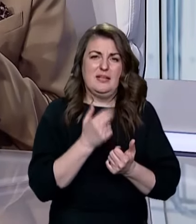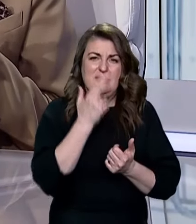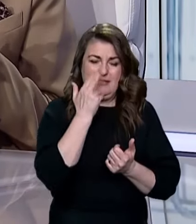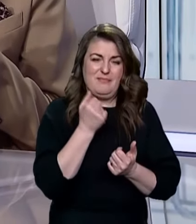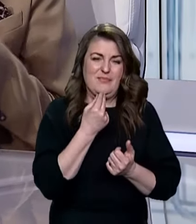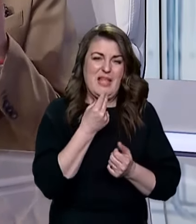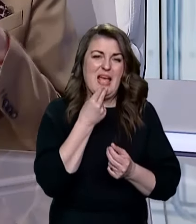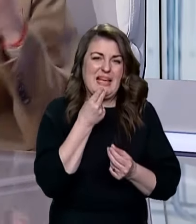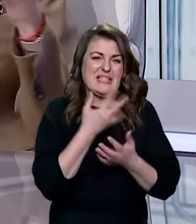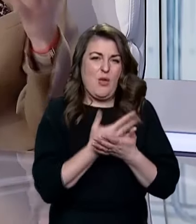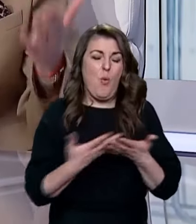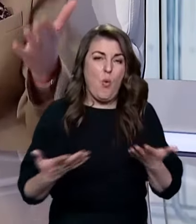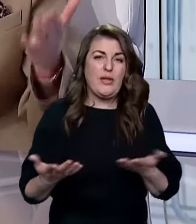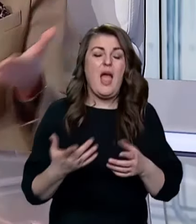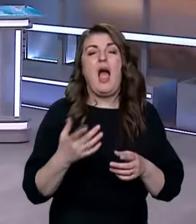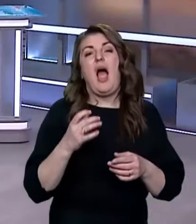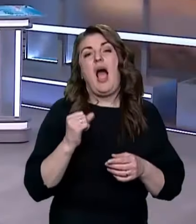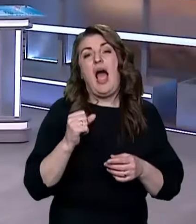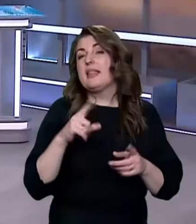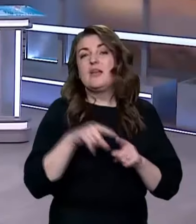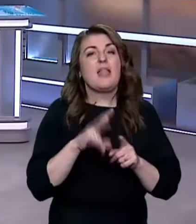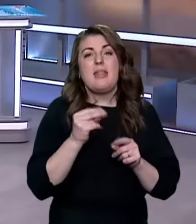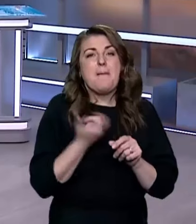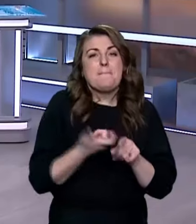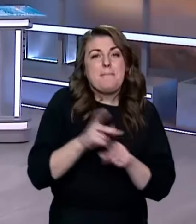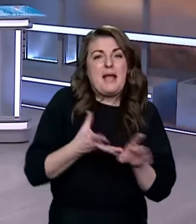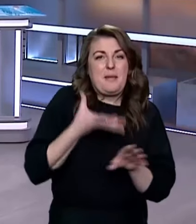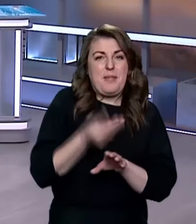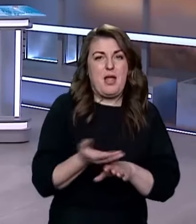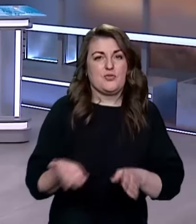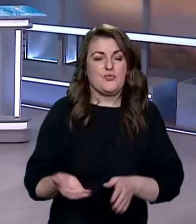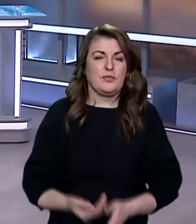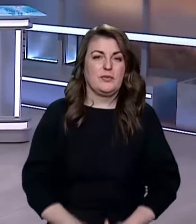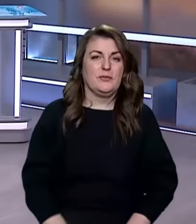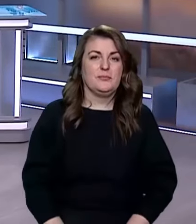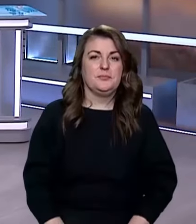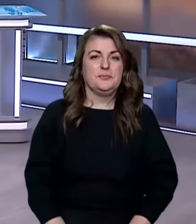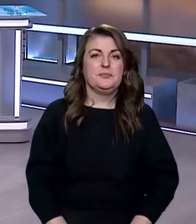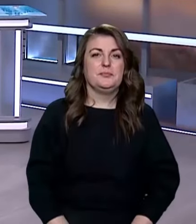звичному раціоні. Раціоні, але із тим не переплачувати.